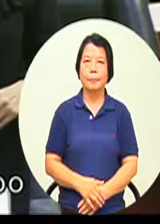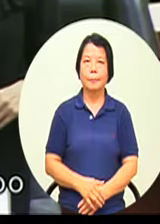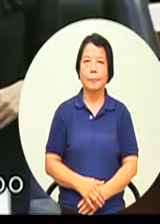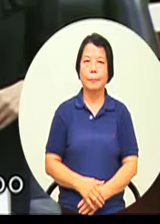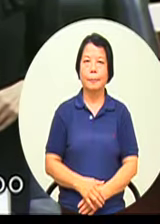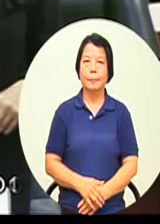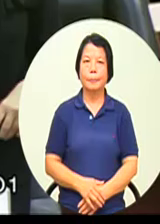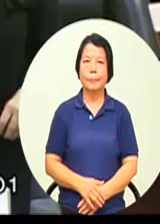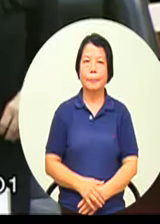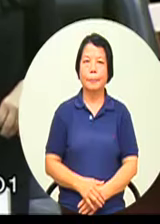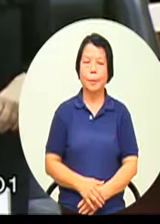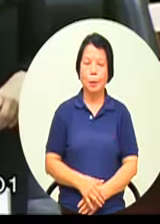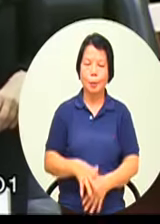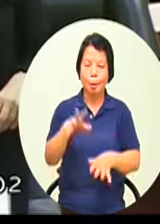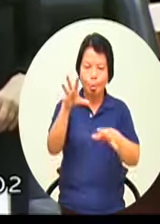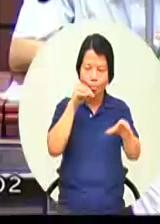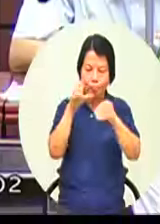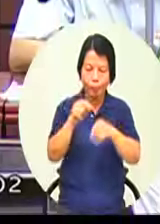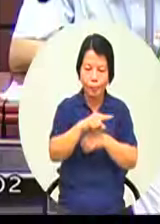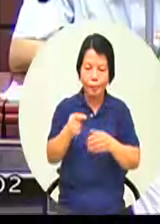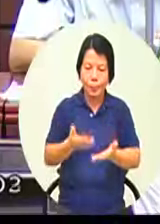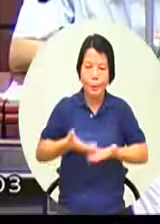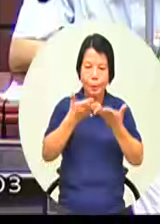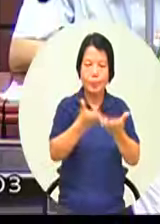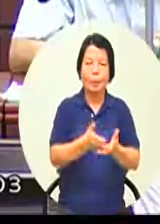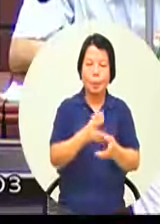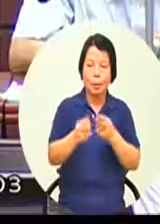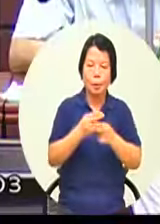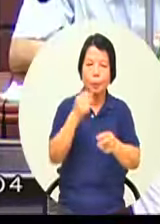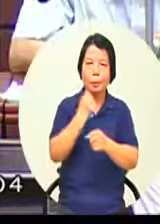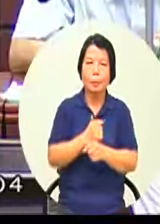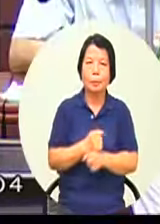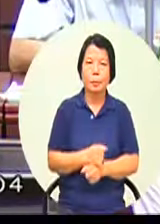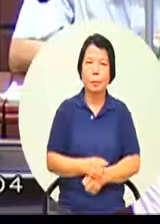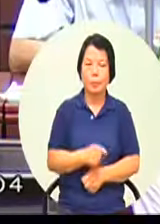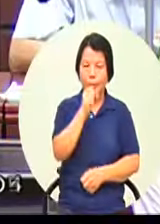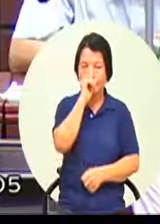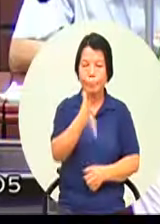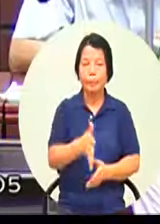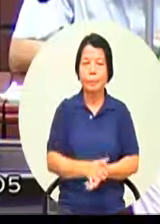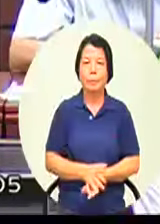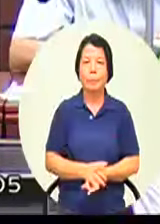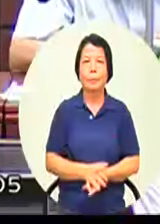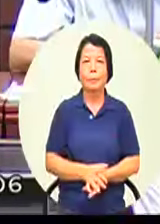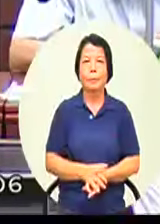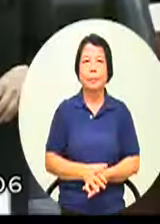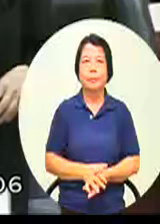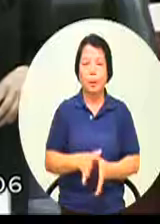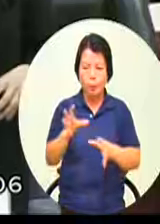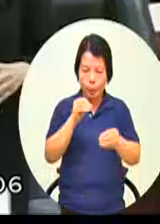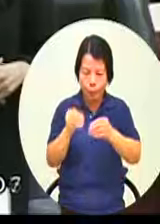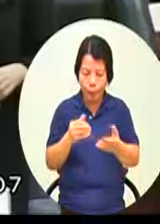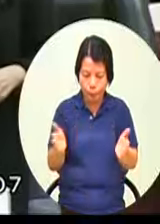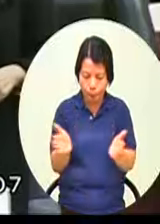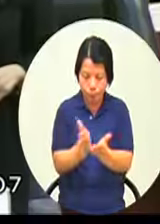好，我们把资料哈，再提供个怎么作为，好不好？哈，提供给议员啊。